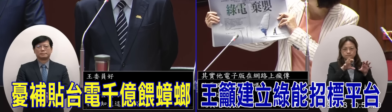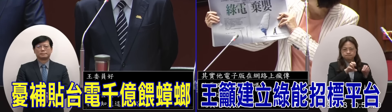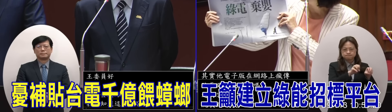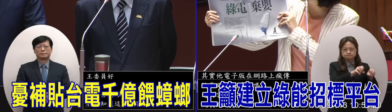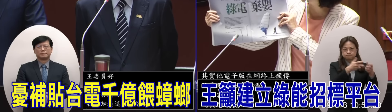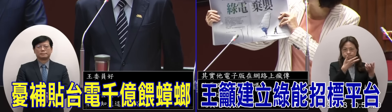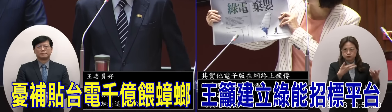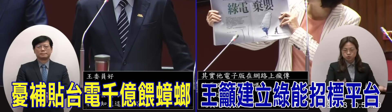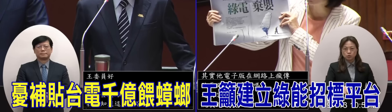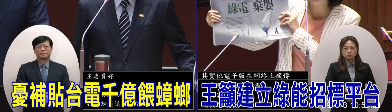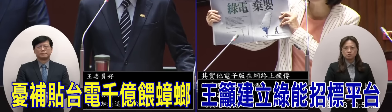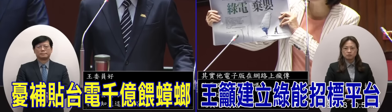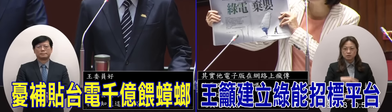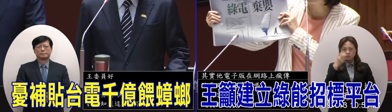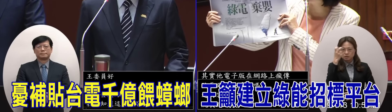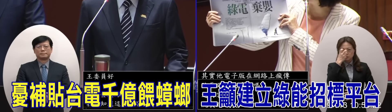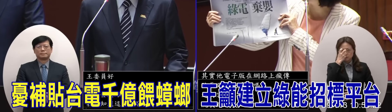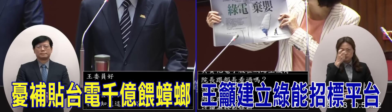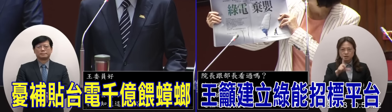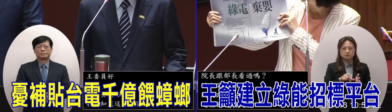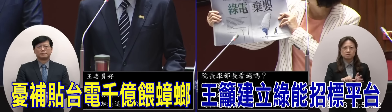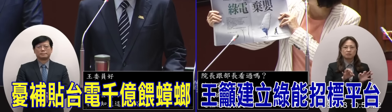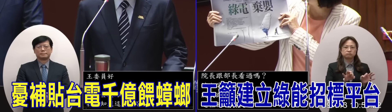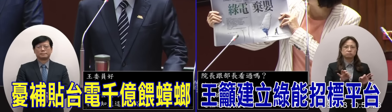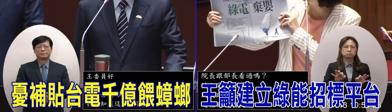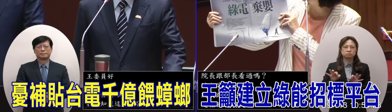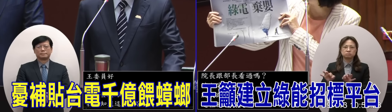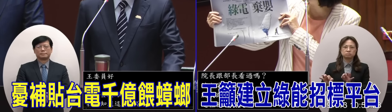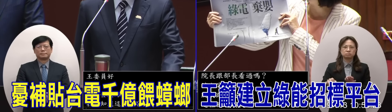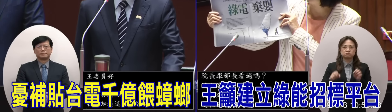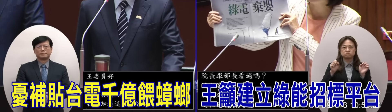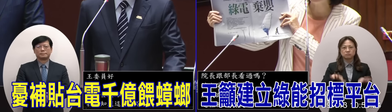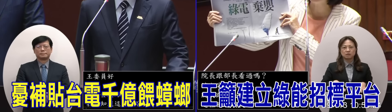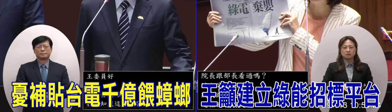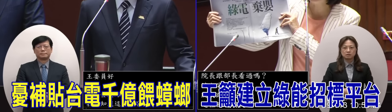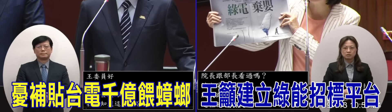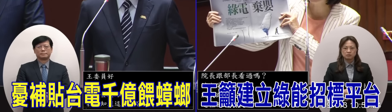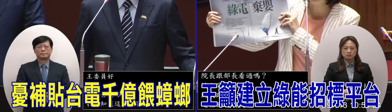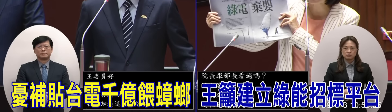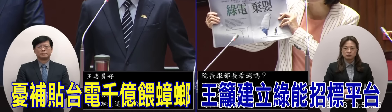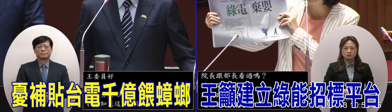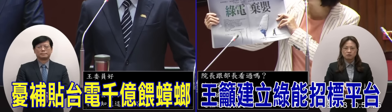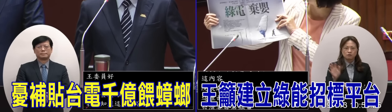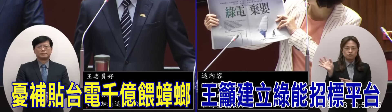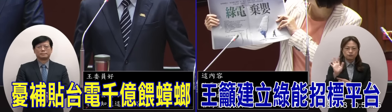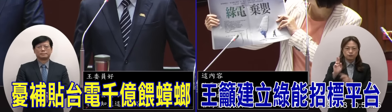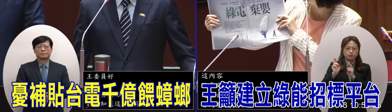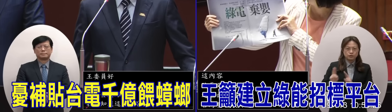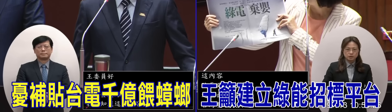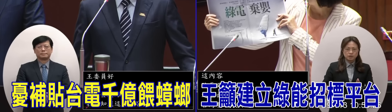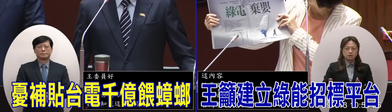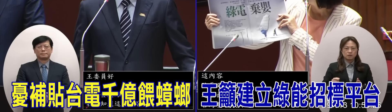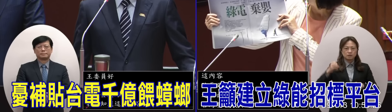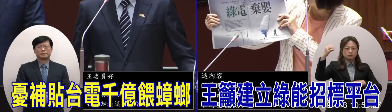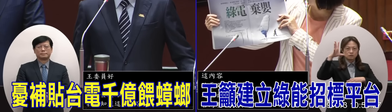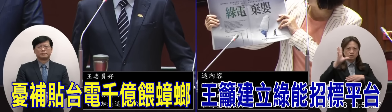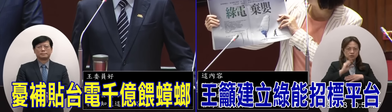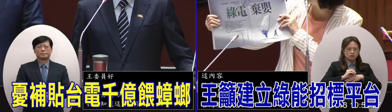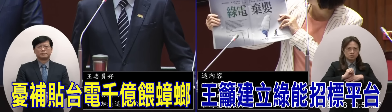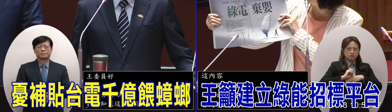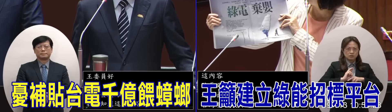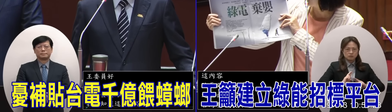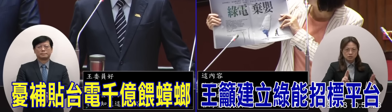行，审查旷日费时，所以我们风电光电的进度都大大落后，